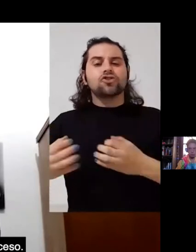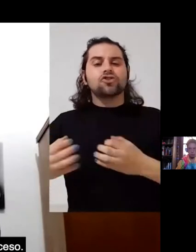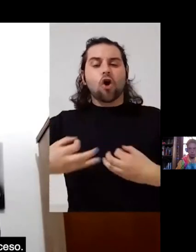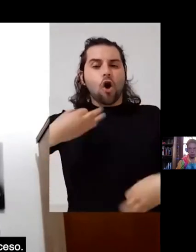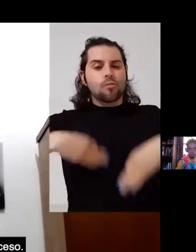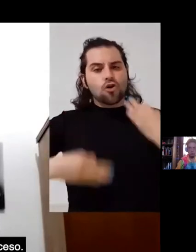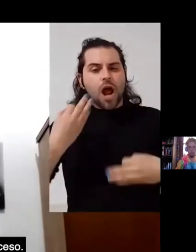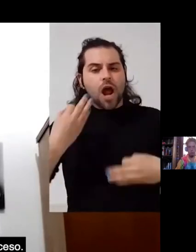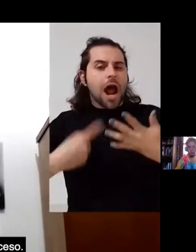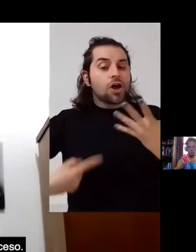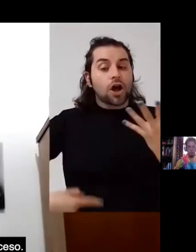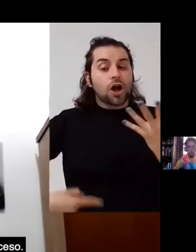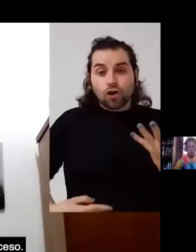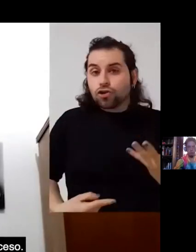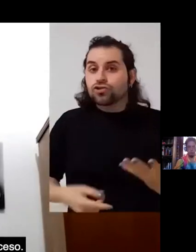Alors,